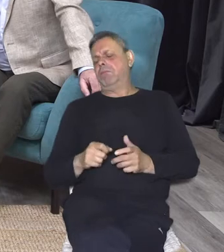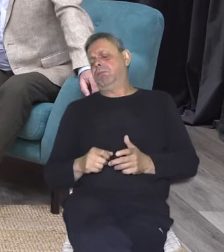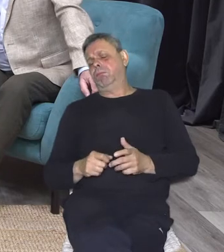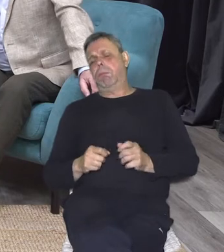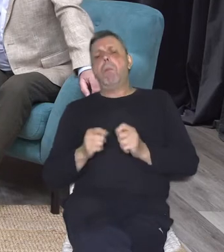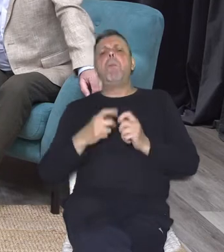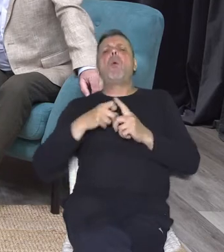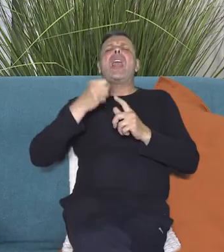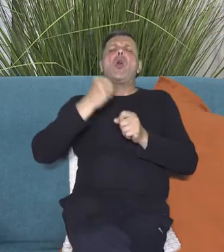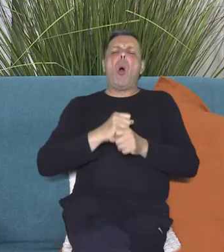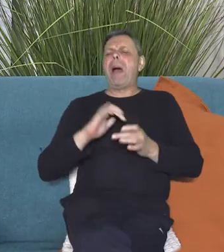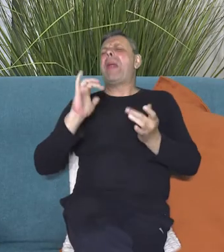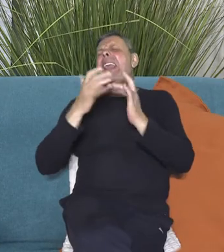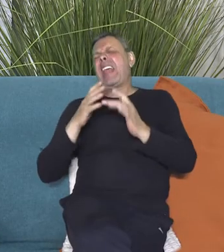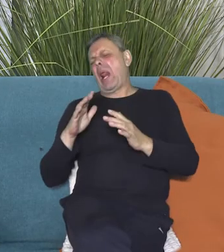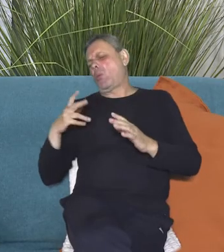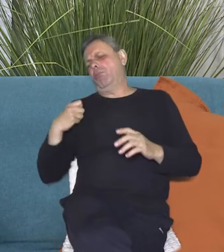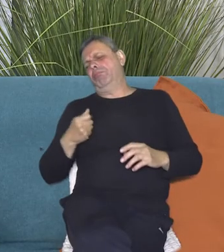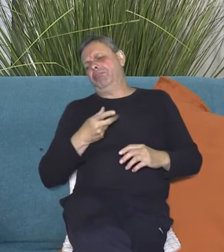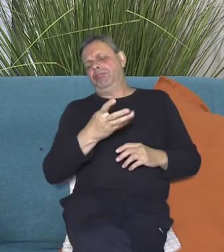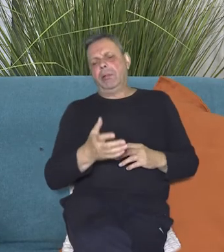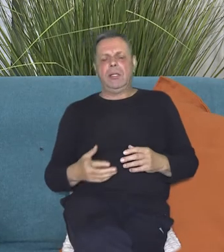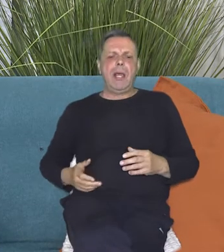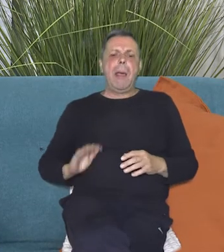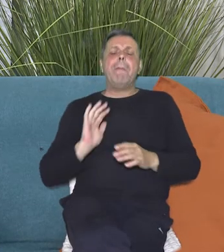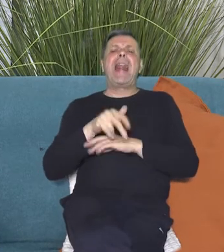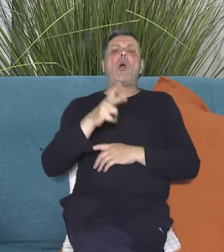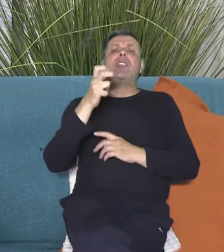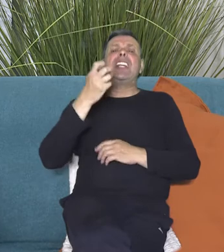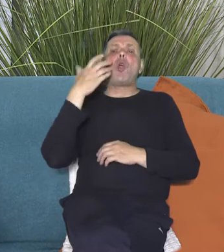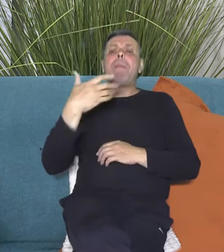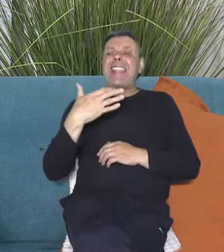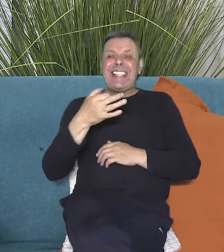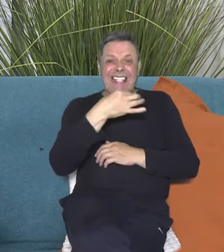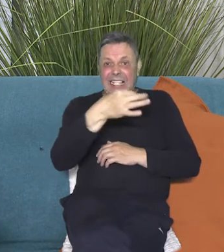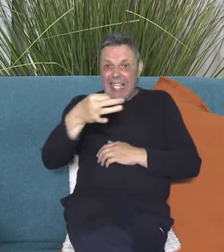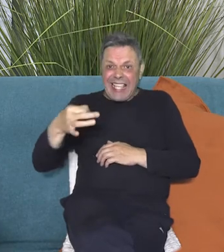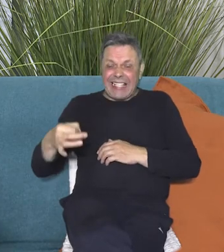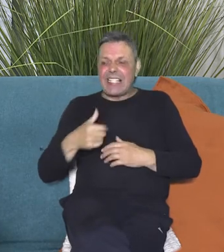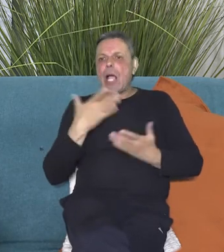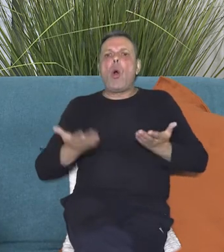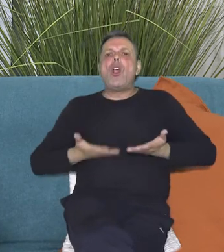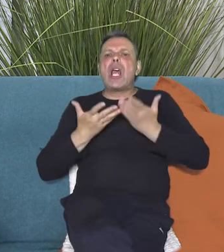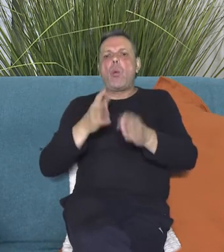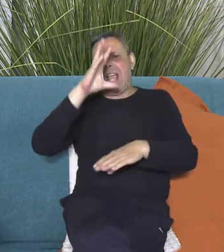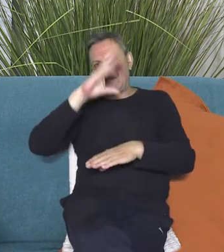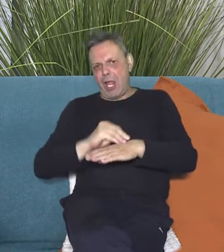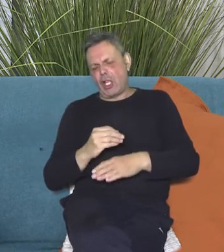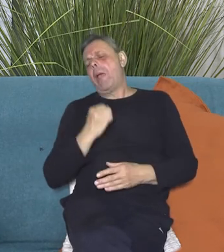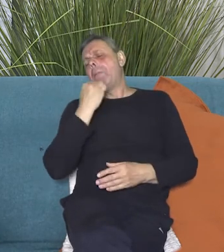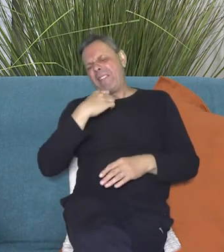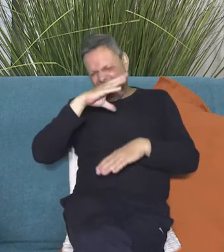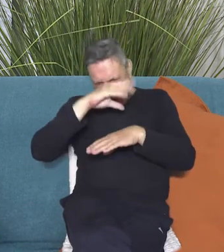Booking.com-u, TripAdvisor-u, znači ovim internet providerima, negdje preko 350 jedinica koje se nude